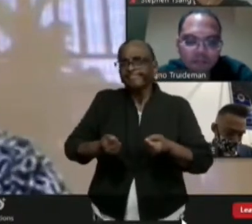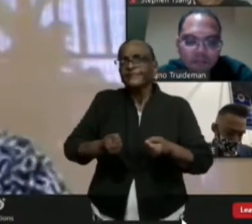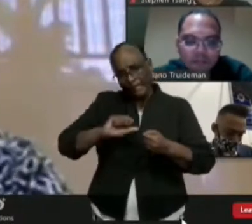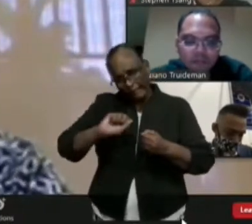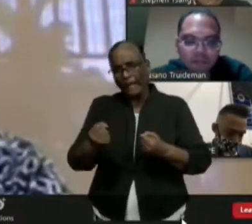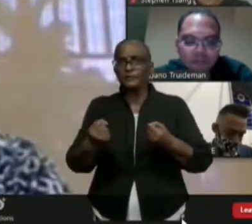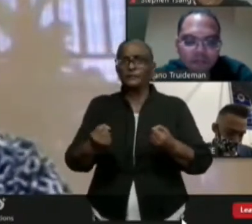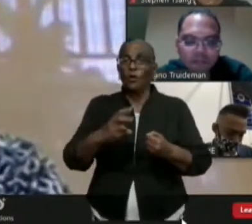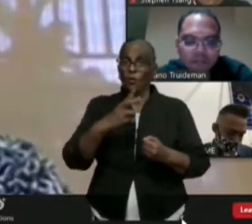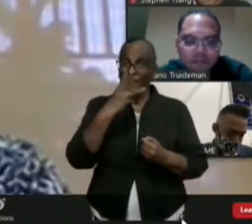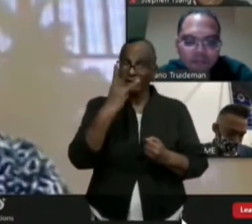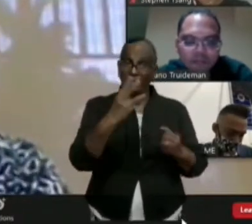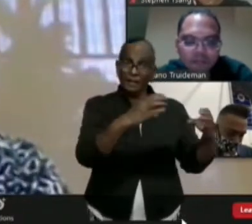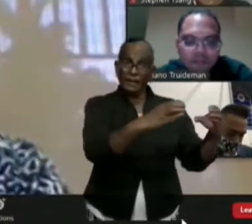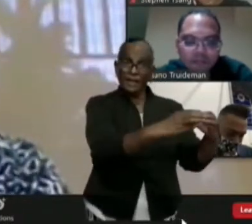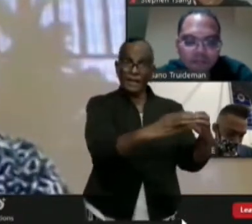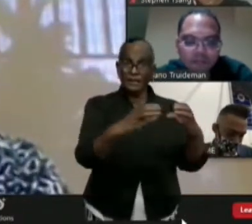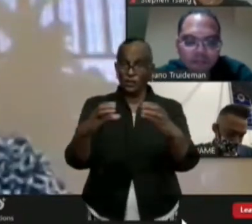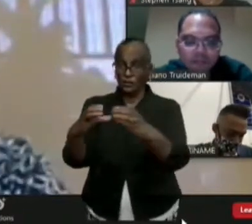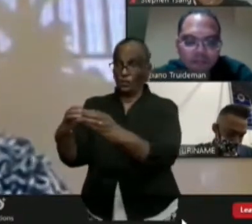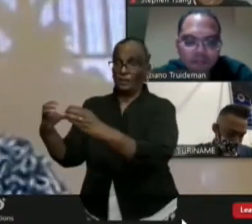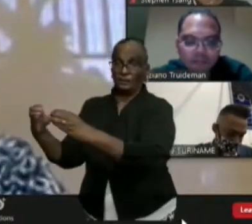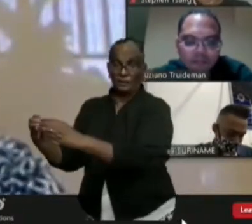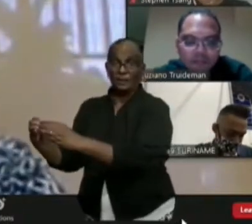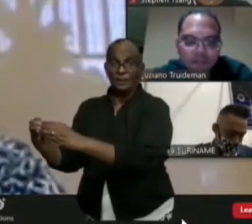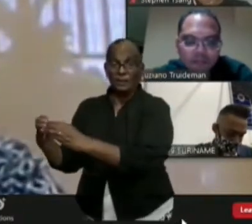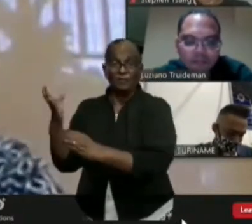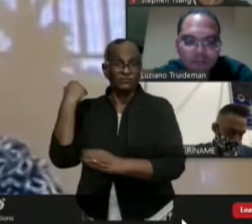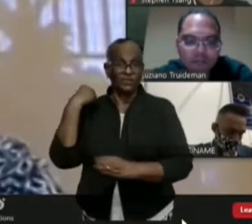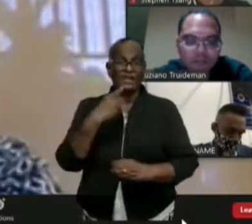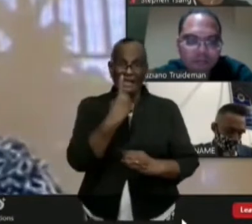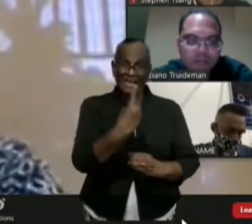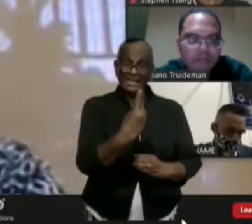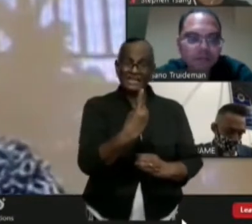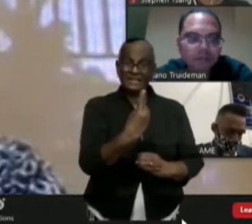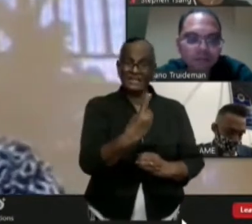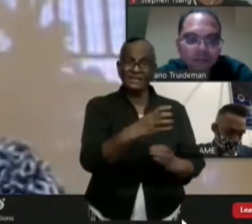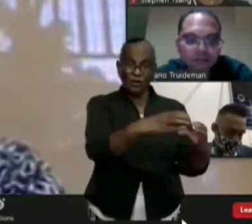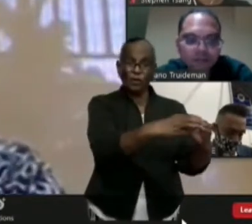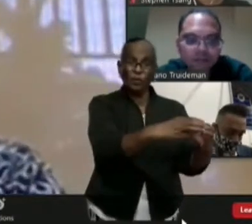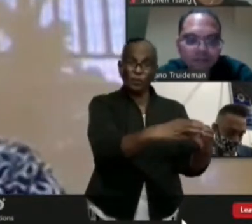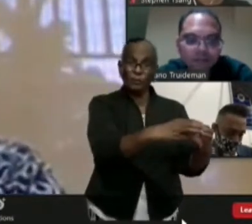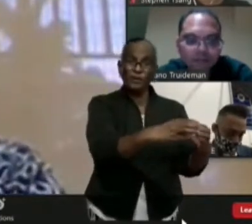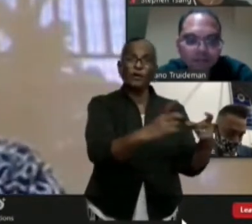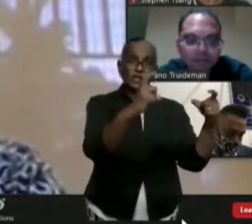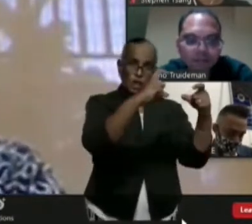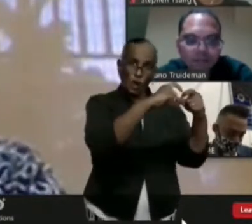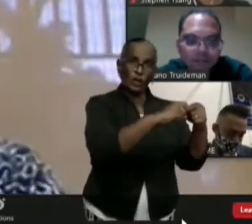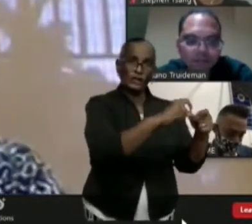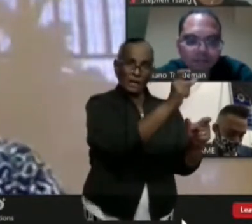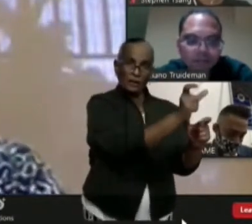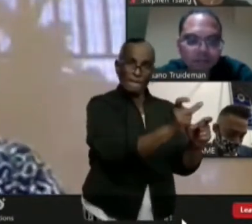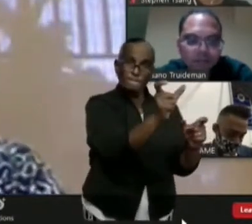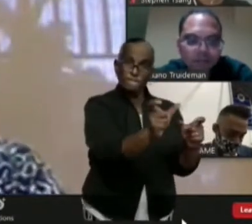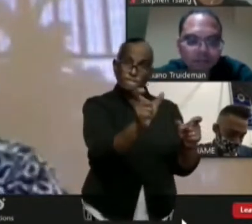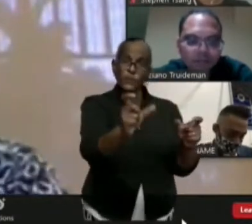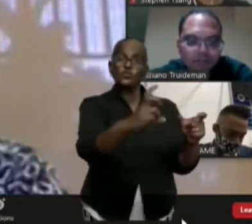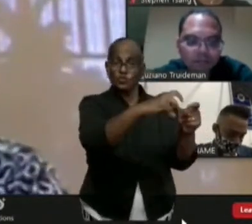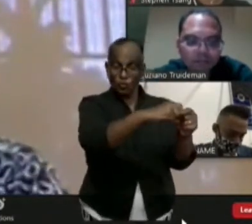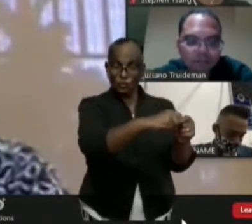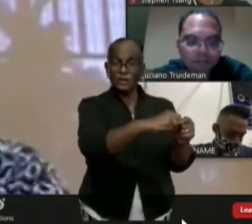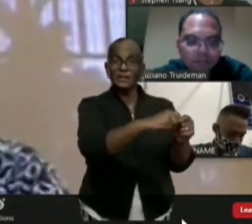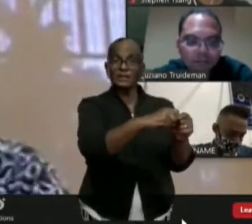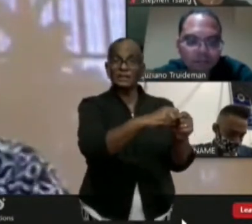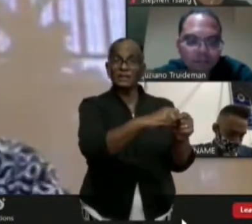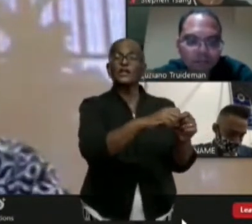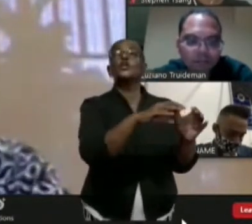We hadden drie clusters geïdentificeerd. Eén van de clusters hebben we dankzij de contact tracing en de quarantaine, hebben